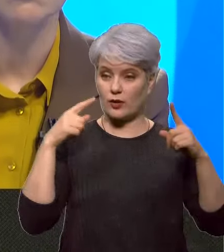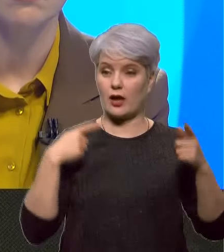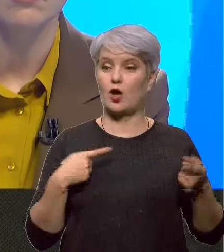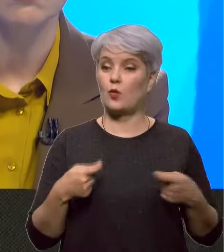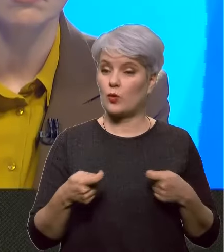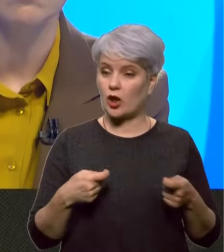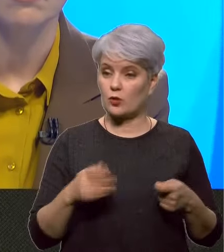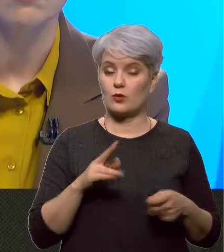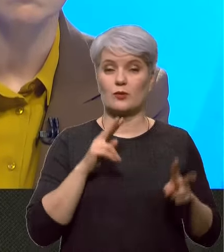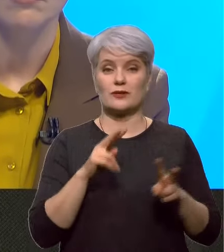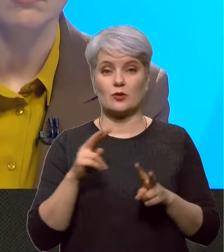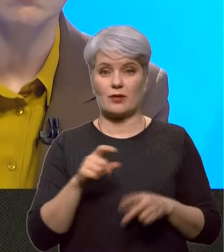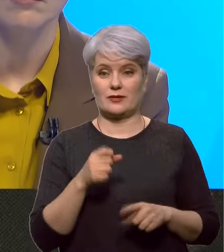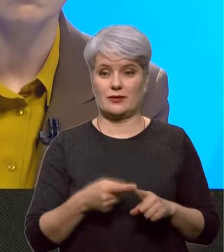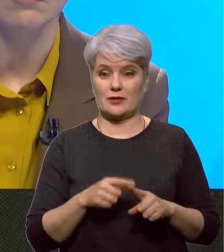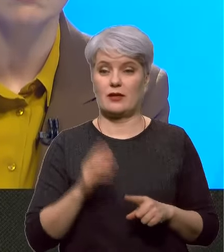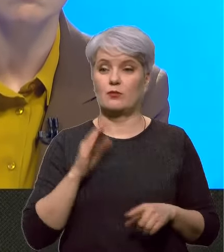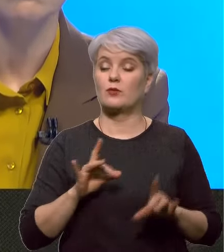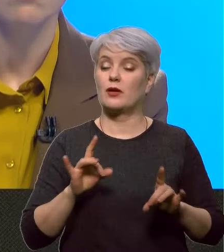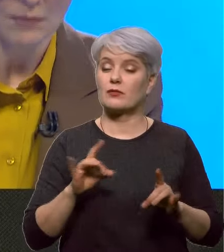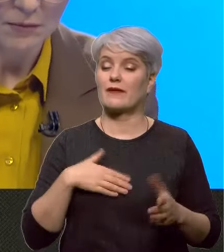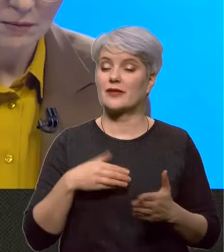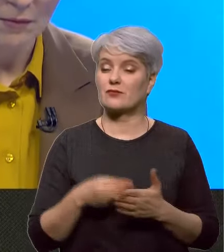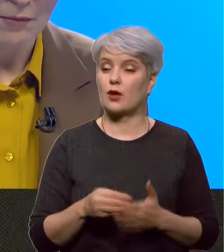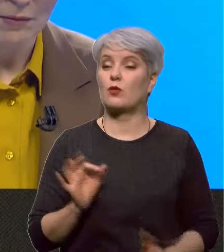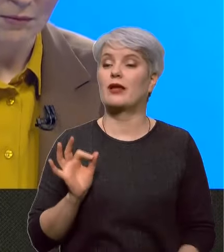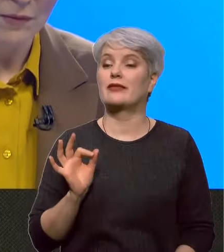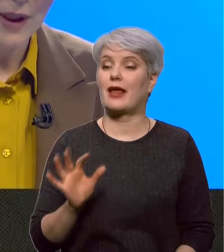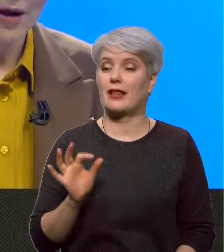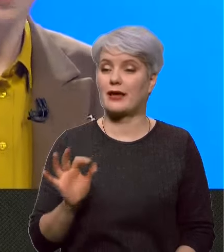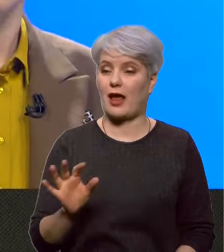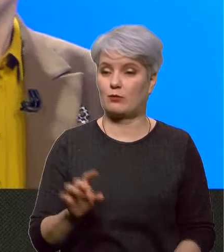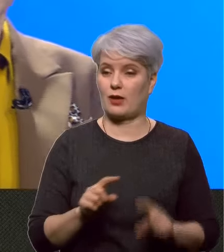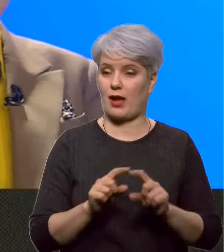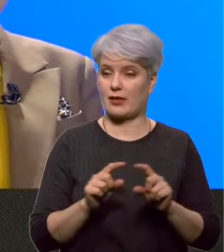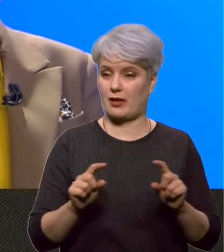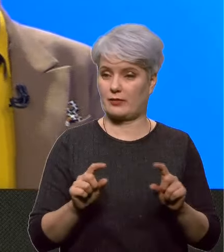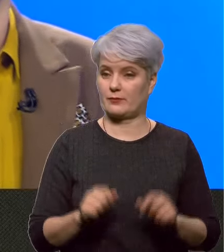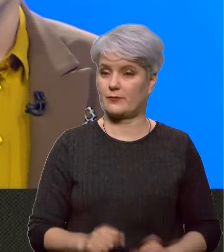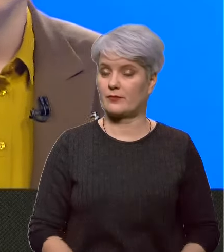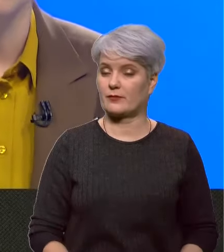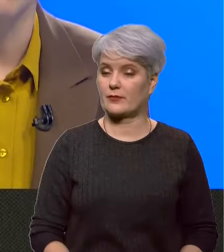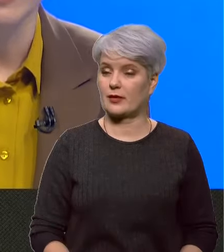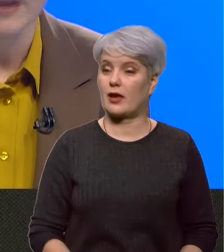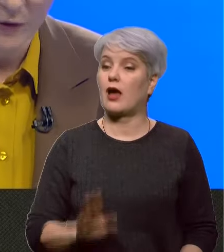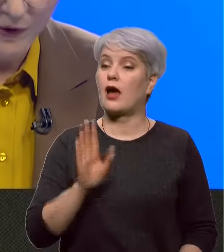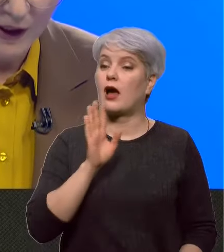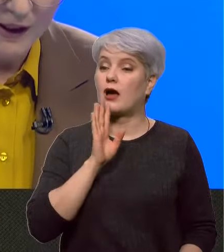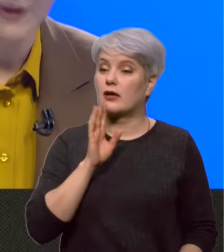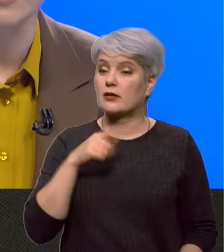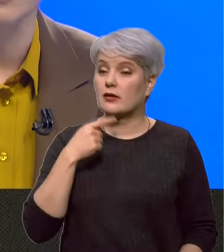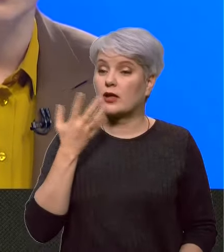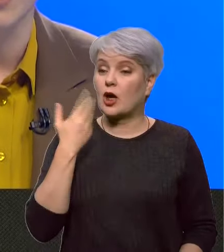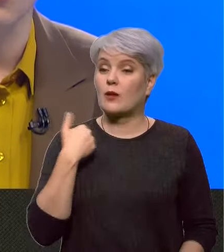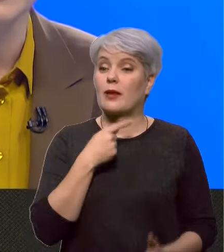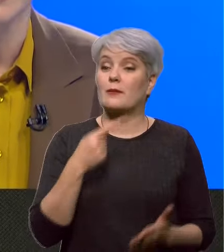уряду. Будемо слідкувати за цим. Буду про це інформувати в своєму телеграм-каналі, так що люди зможуть дізнатися. Пане Олексію, коли я вас питав, що відбувається в